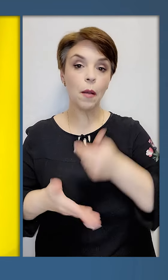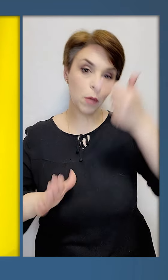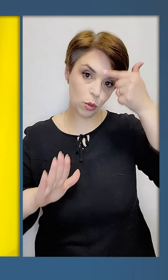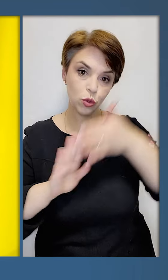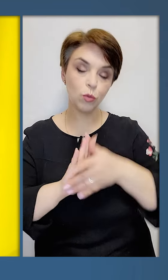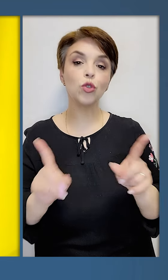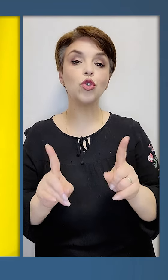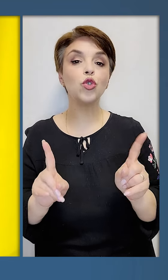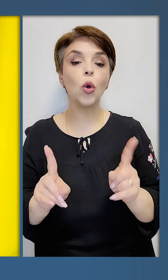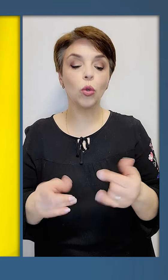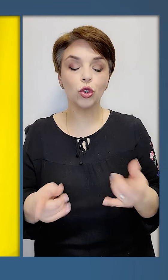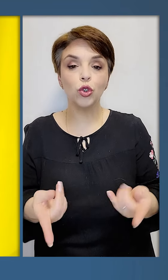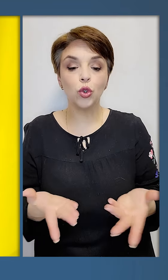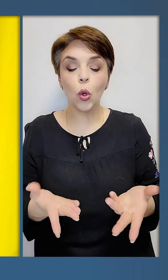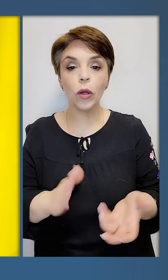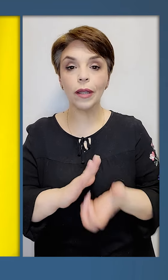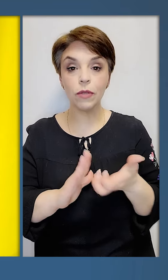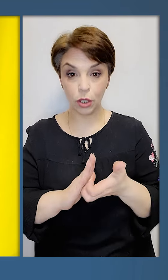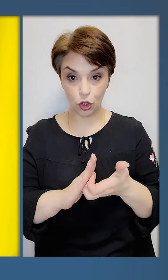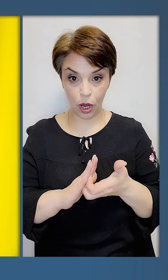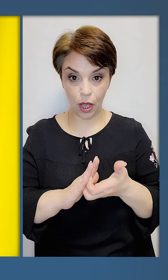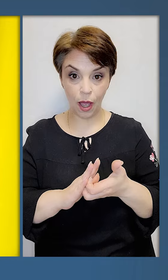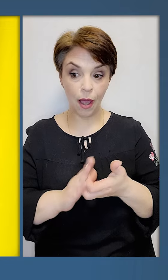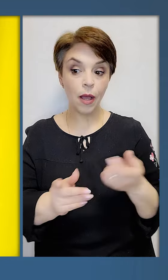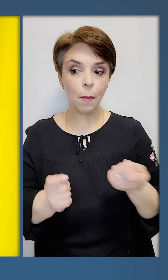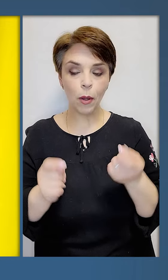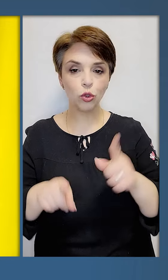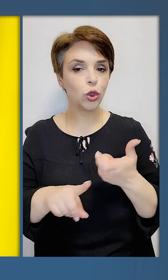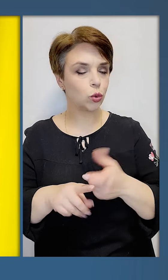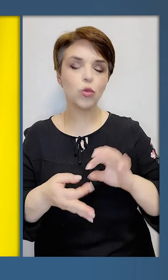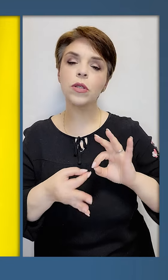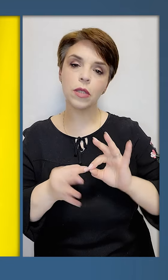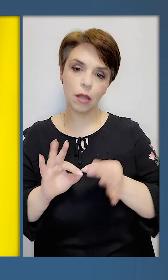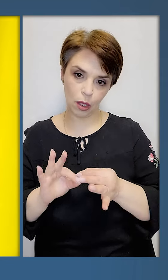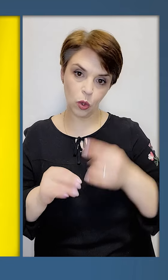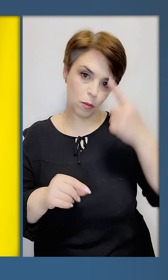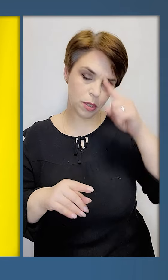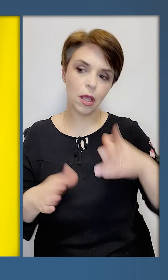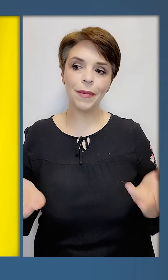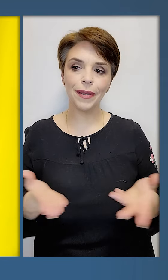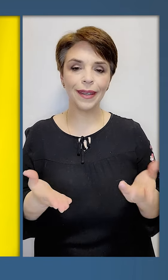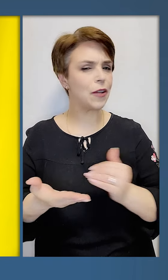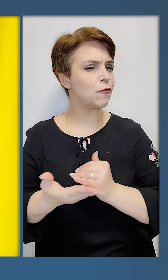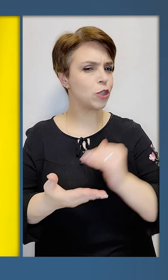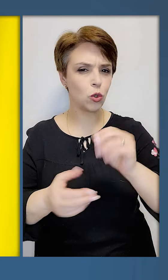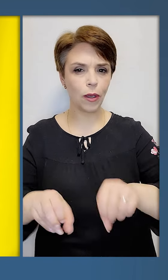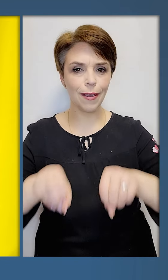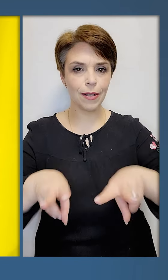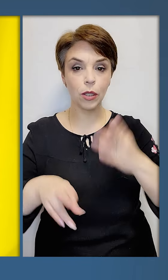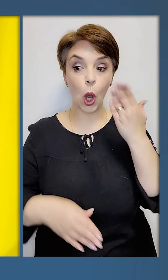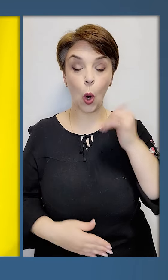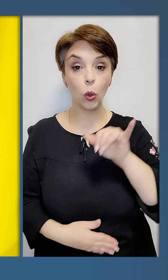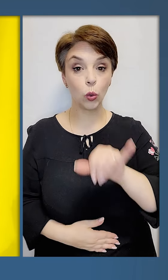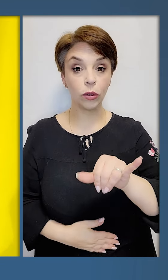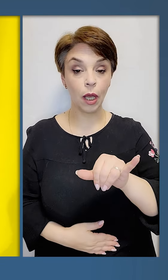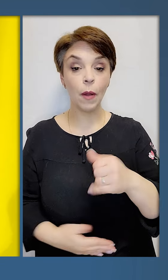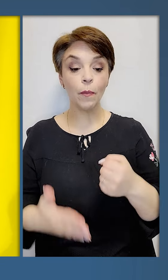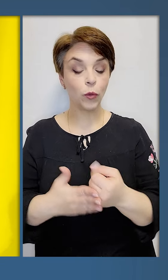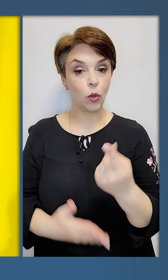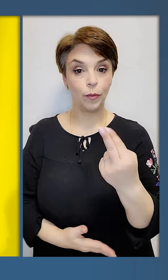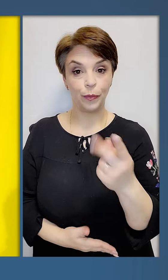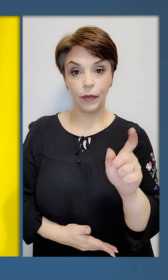ми розуміємо, чого не вистачає, і мало того, що це дуже складно. Ми знаємо, які високі ризики, коли у тебе